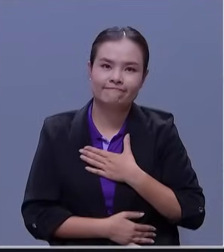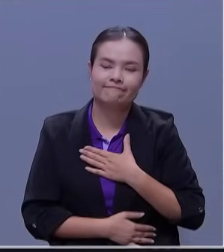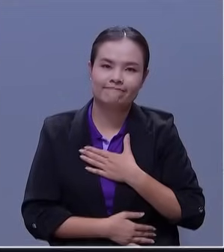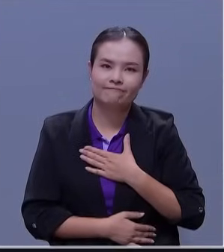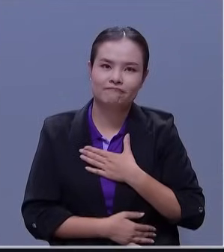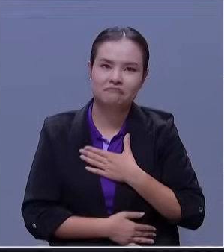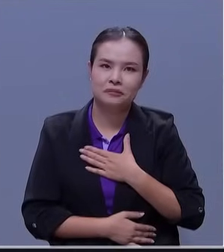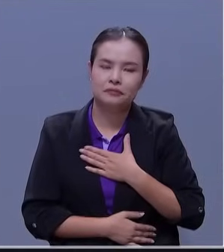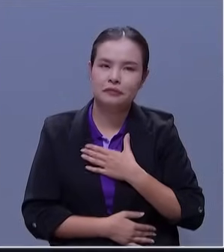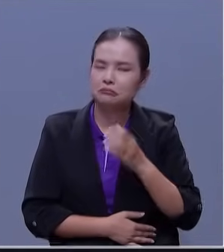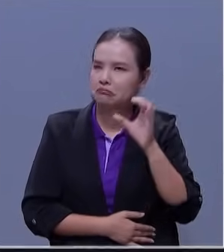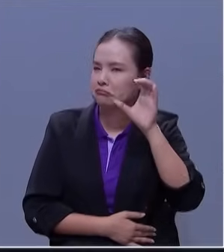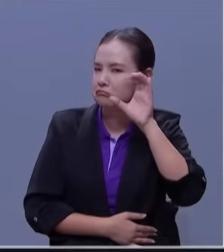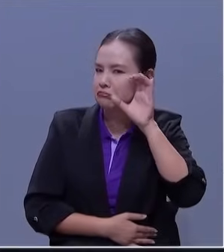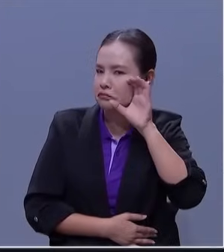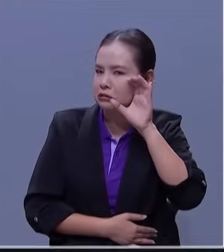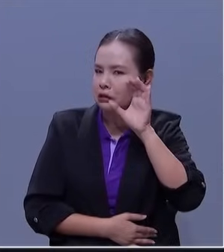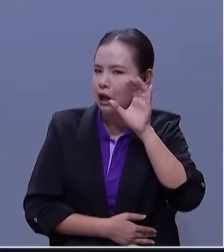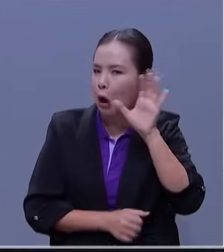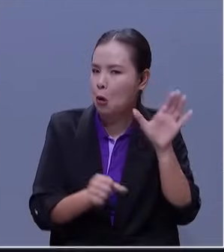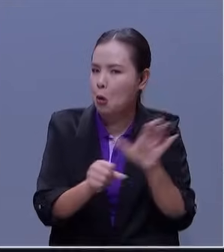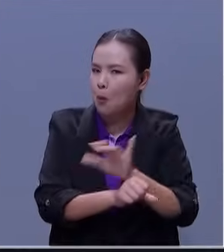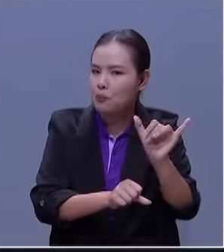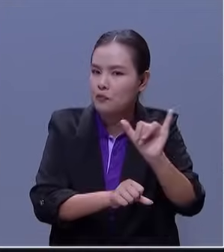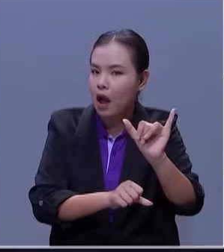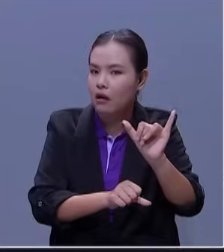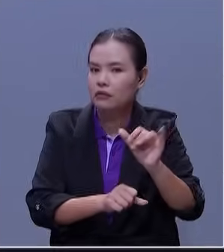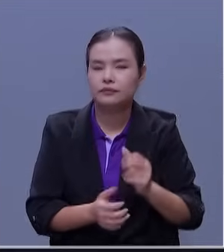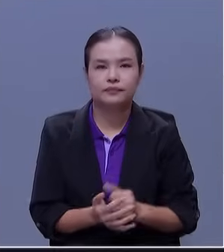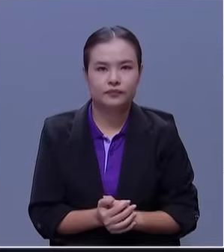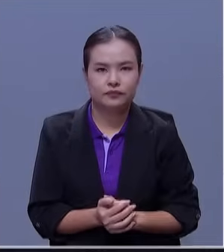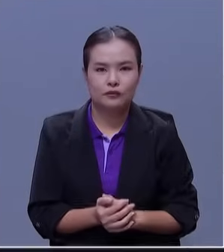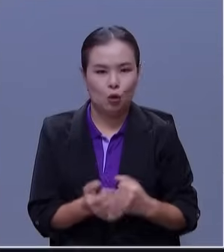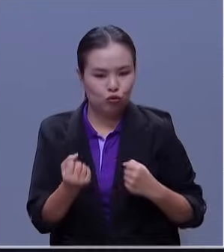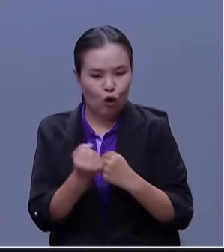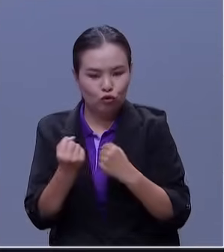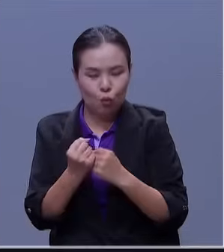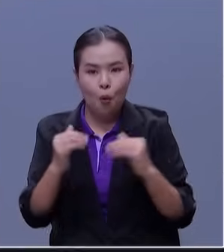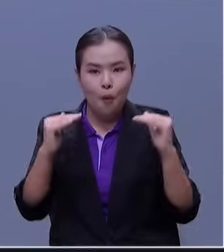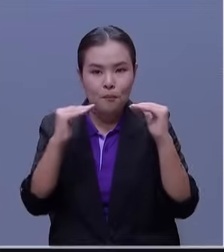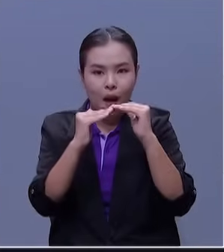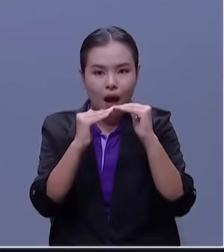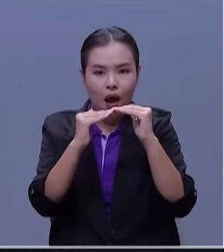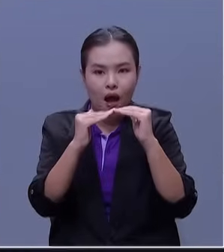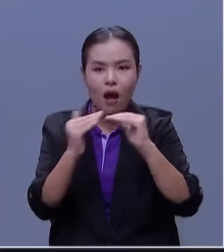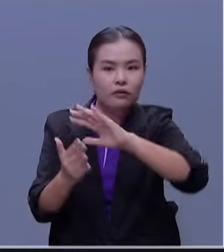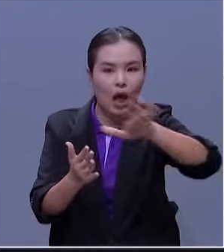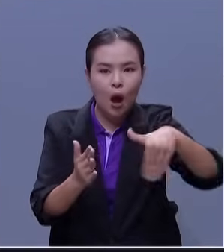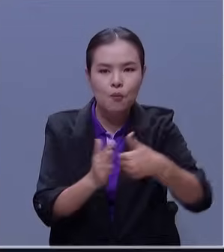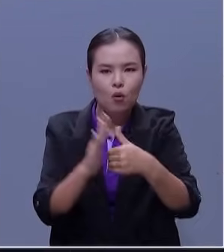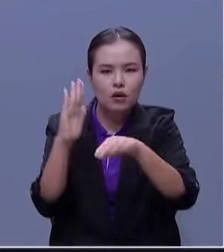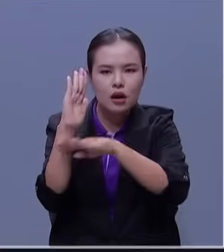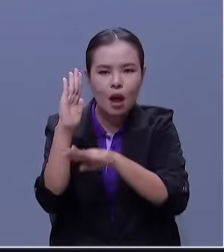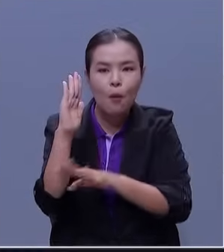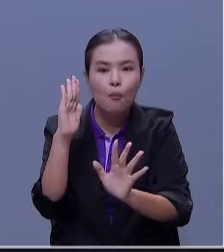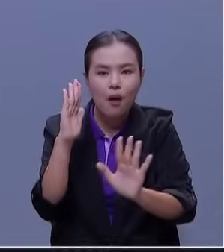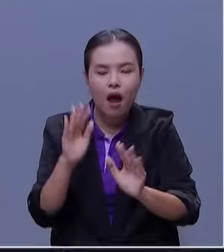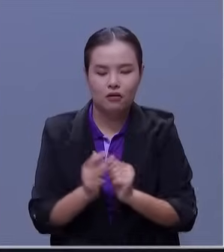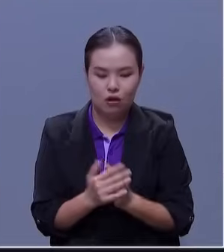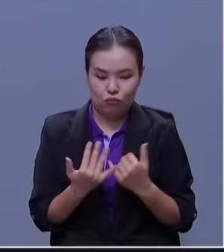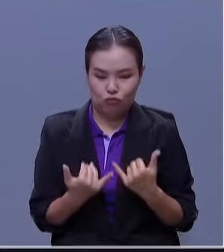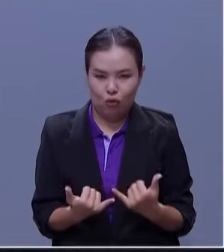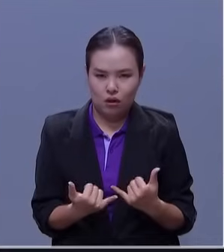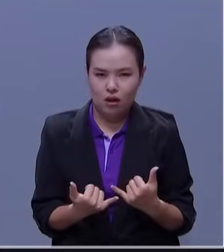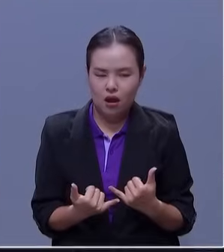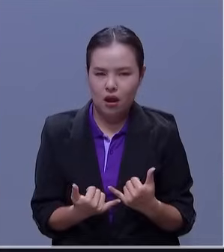เชื่อโดยสมัครใจว่าเขาเนี่ยต้องต่อสู้กับกระบวนการยุติธรรมทั้งระบบนะ ค่ะ เพราะว่าตอนนี้เรา